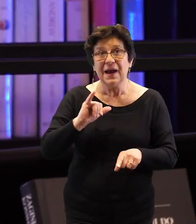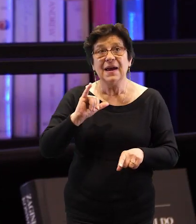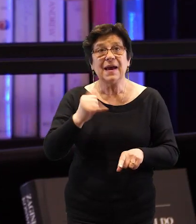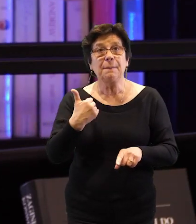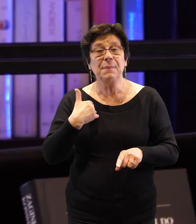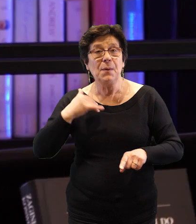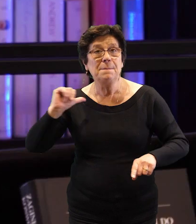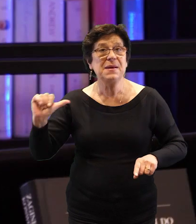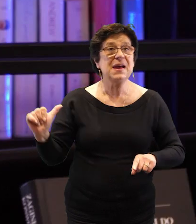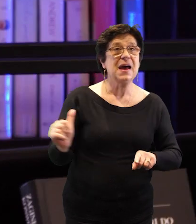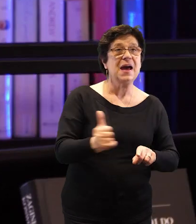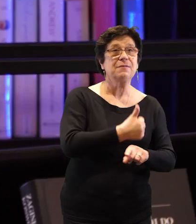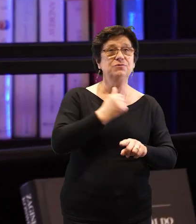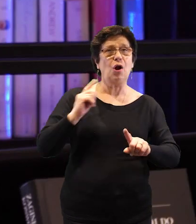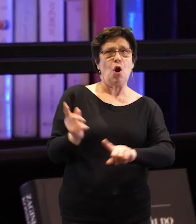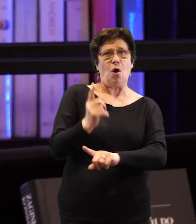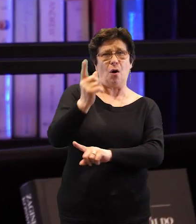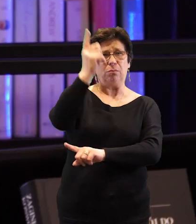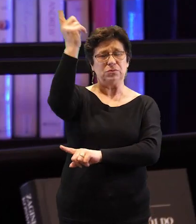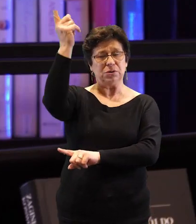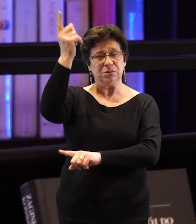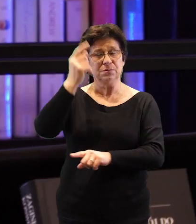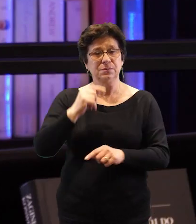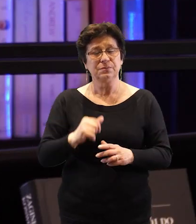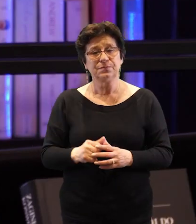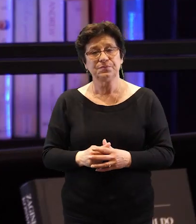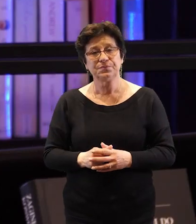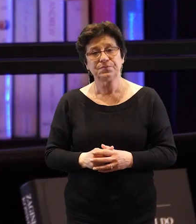pierwsze loty testowe wykonywane.